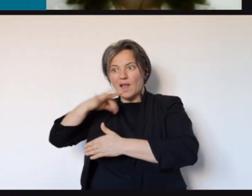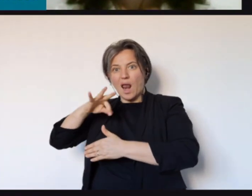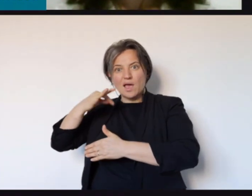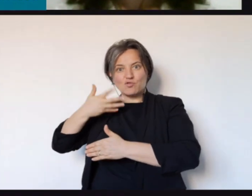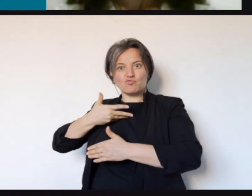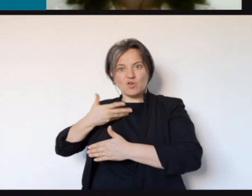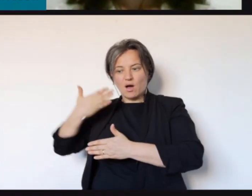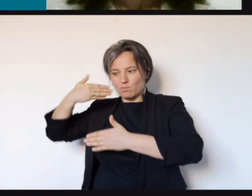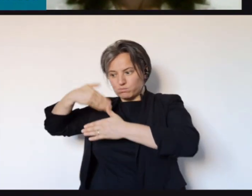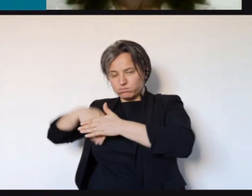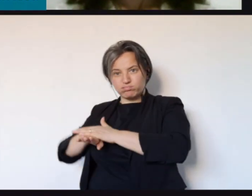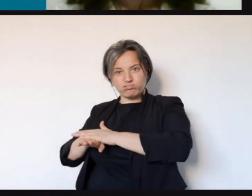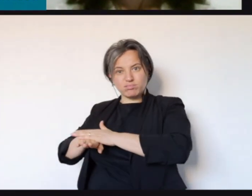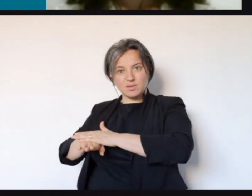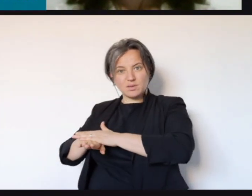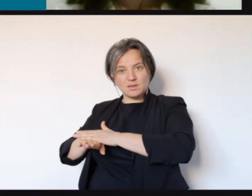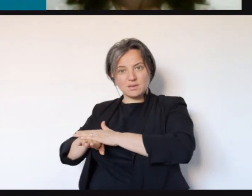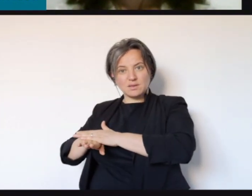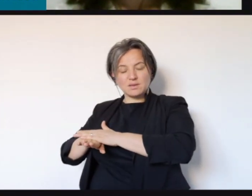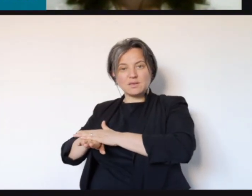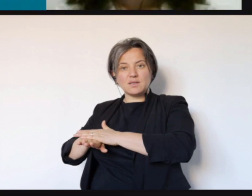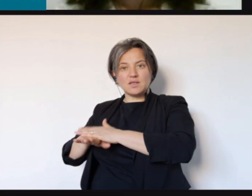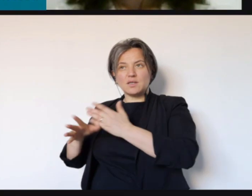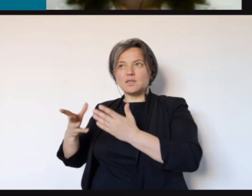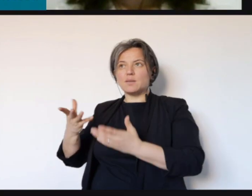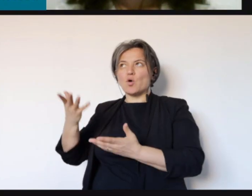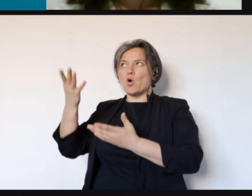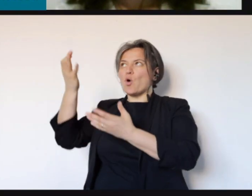che si riceve, poi dopo